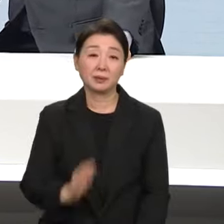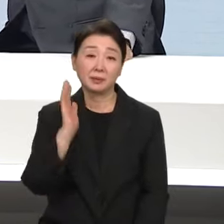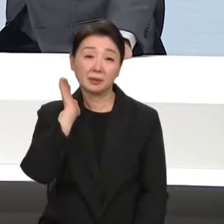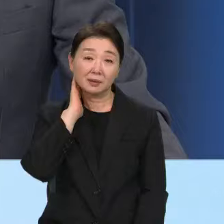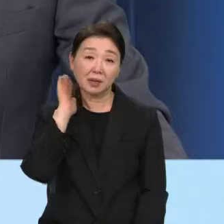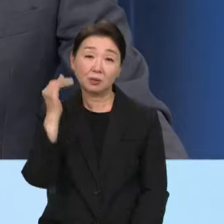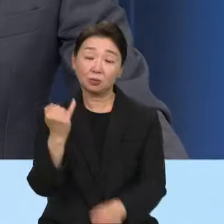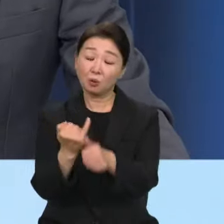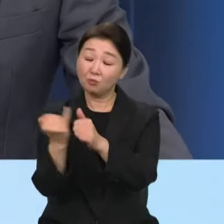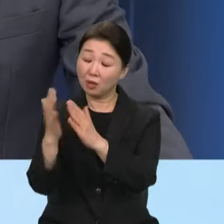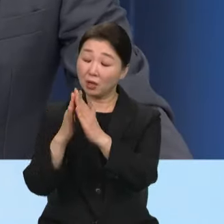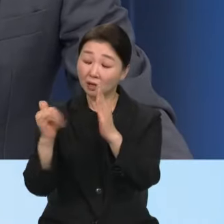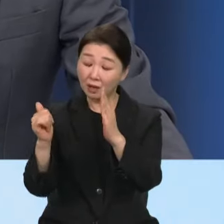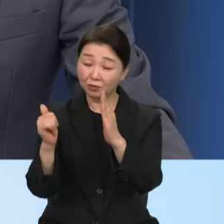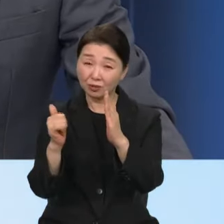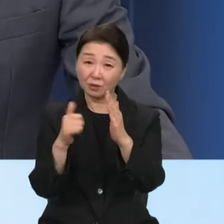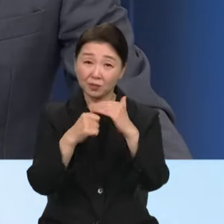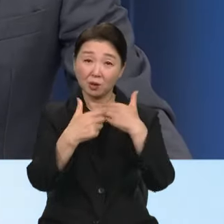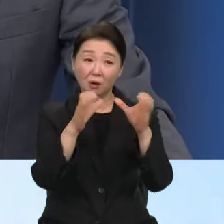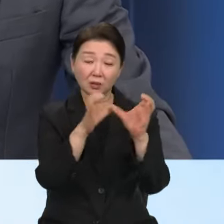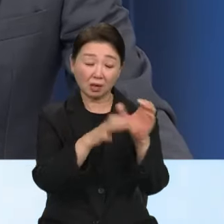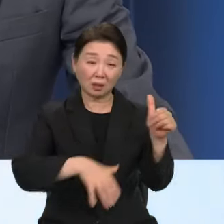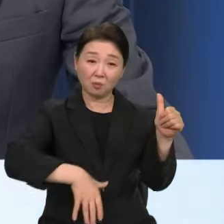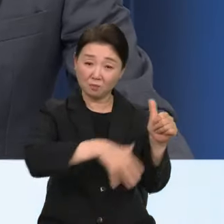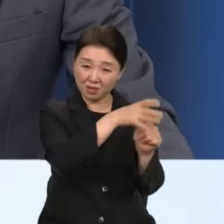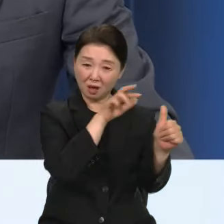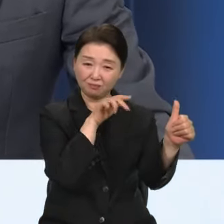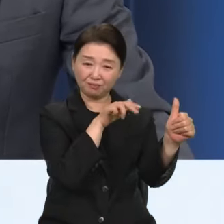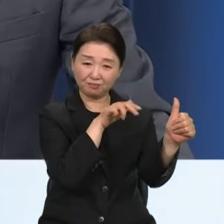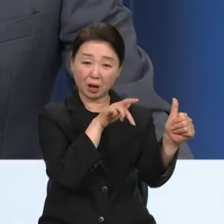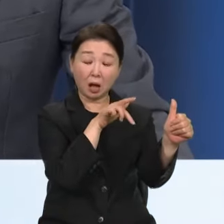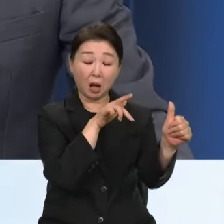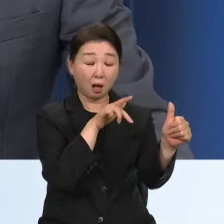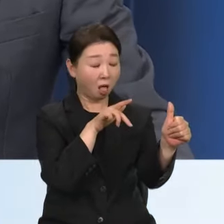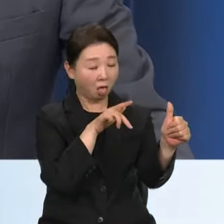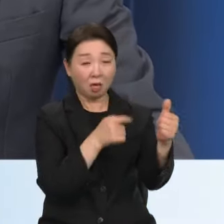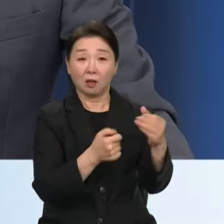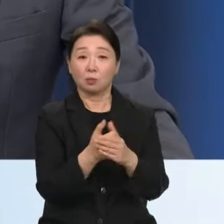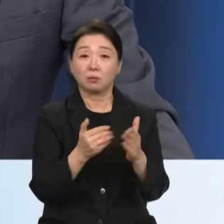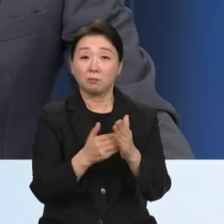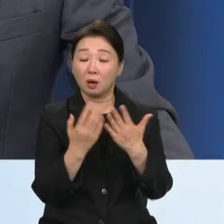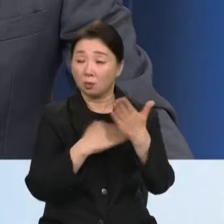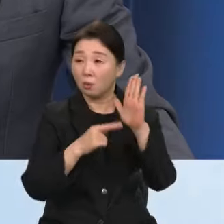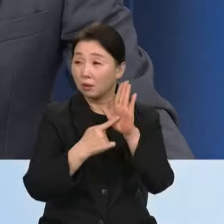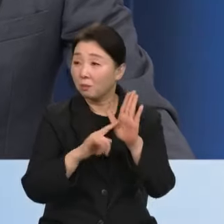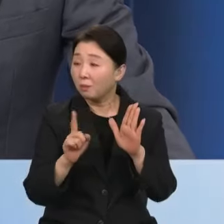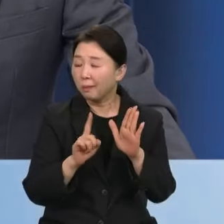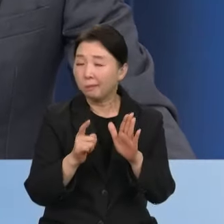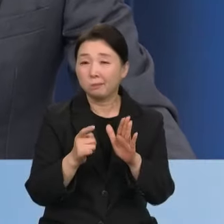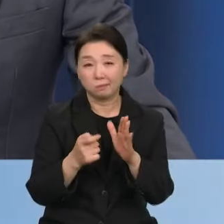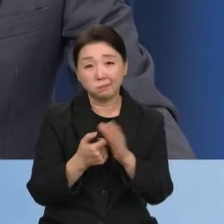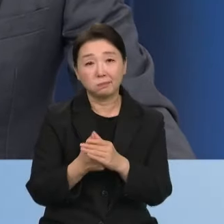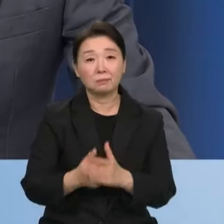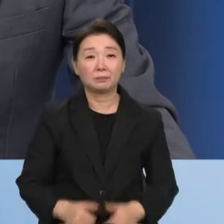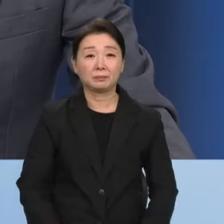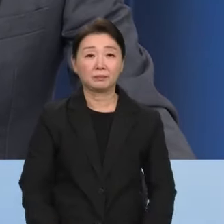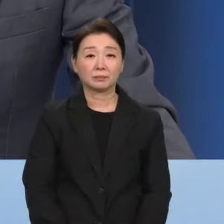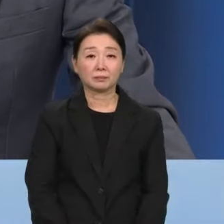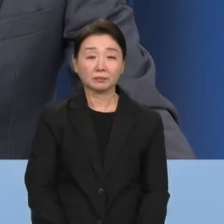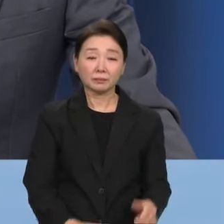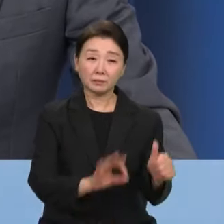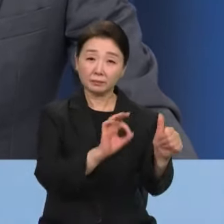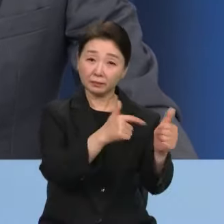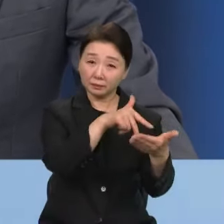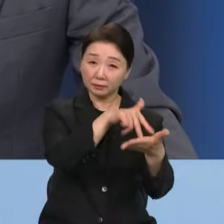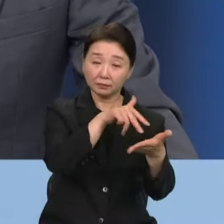대통령 부인의 가족이 여당 대표를 원색적으로 비난하는 것도 좀 흔치 않은데 이게 또 공개되는 것도 굉장히 이례적인 일 아닙니까? 그렇습니다. 지금 한 대표